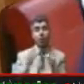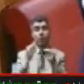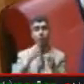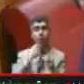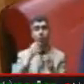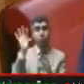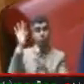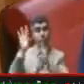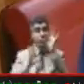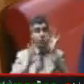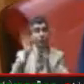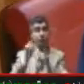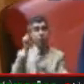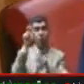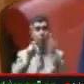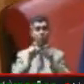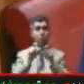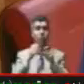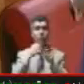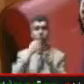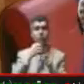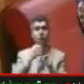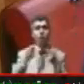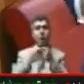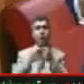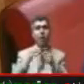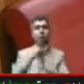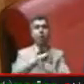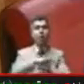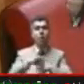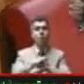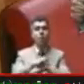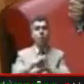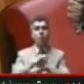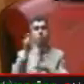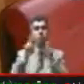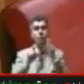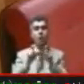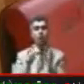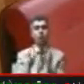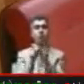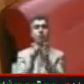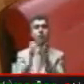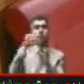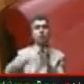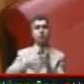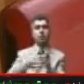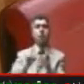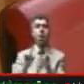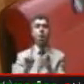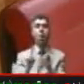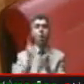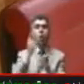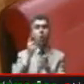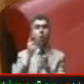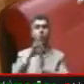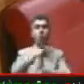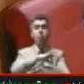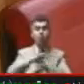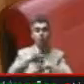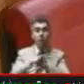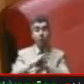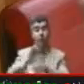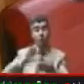الرأسمال البشري، ثانيا علاقة الإدارة بالمواطن، وثالثا الحكم. فيما يخص رأسمال البشر،